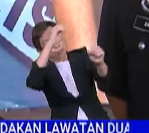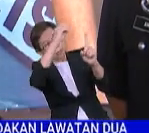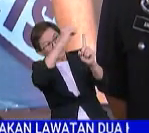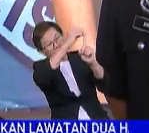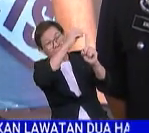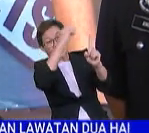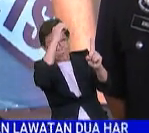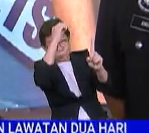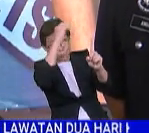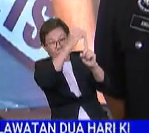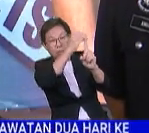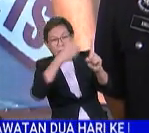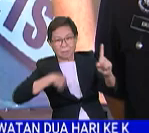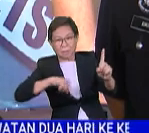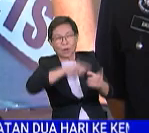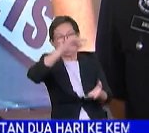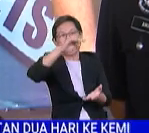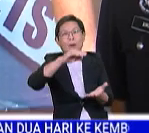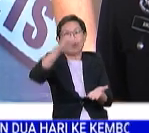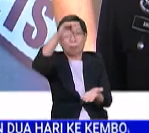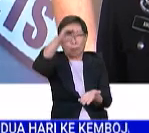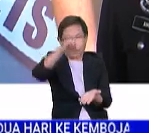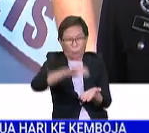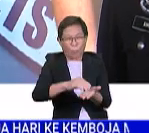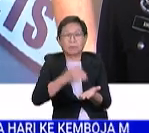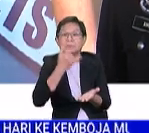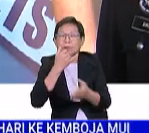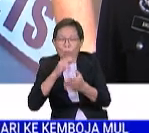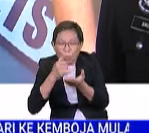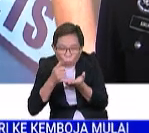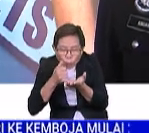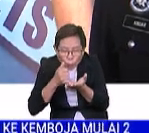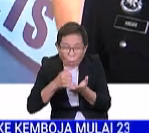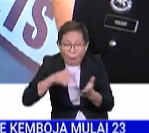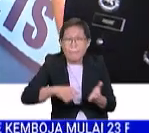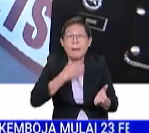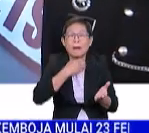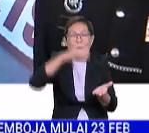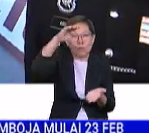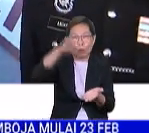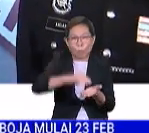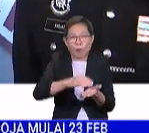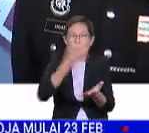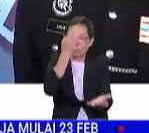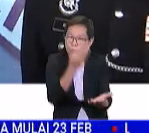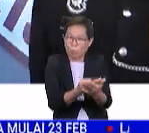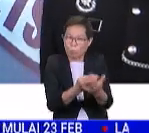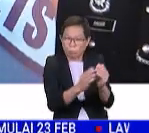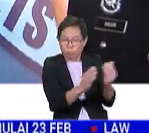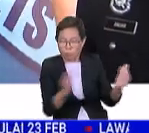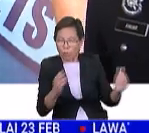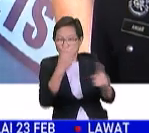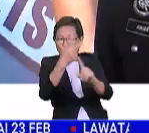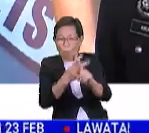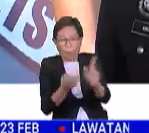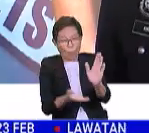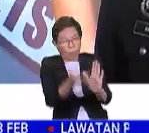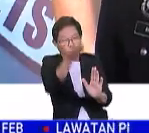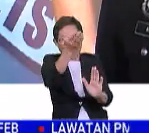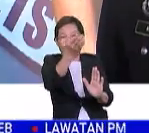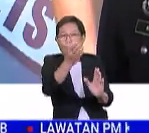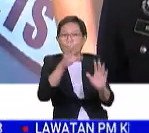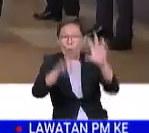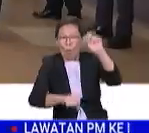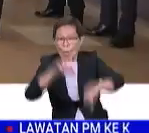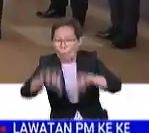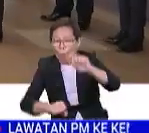dapat mengurangkan apa ni kegiatan penyalahgunaan dadah di tingkat Perak. So ini dapat dibuktikan dengan tempoh 2 bulan tu tengok memang meningkat kita punya tangkapan